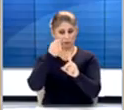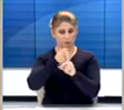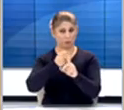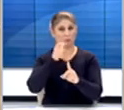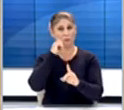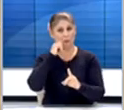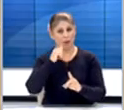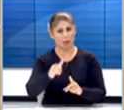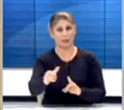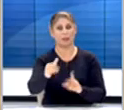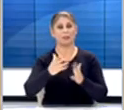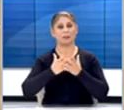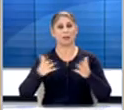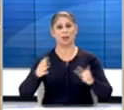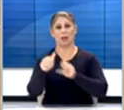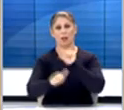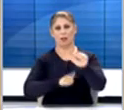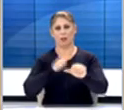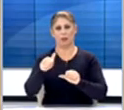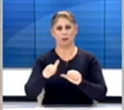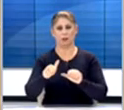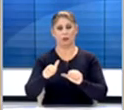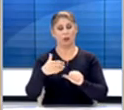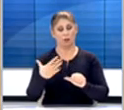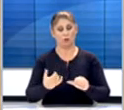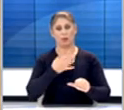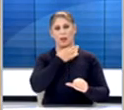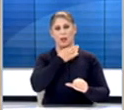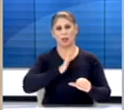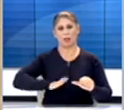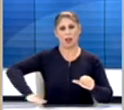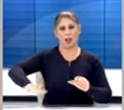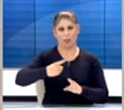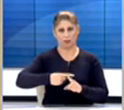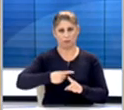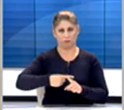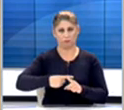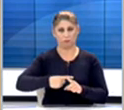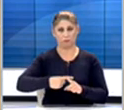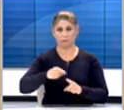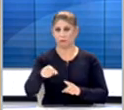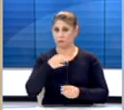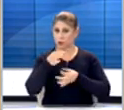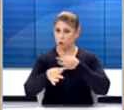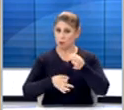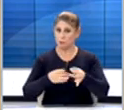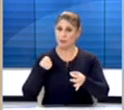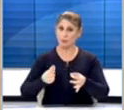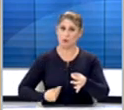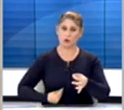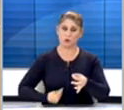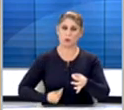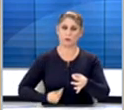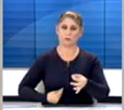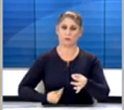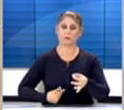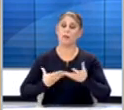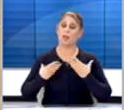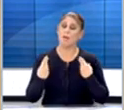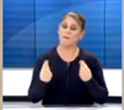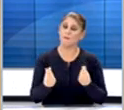πάντα τις μεγάλες αλλαγές τις οποίες έχει ανάγκη ο τόπος. Και μάλιστα διατύπωσα και δημόσια την